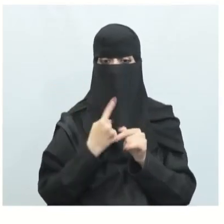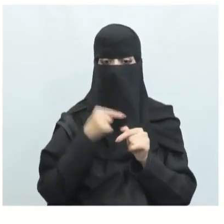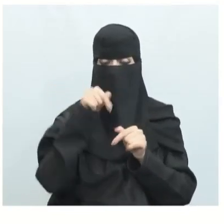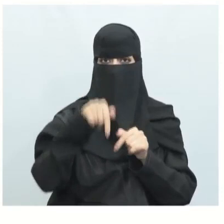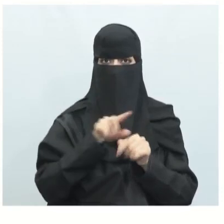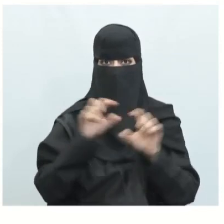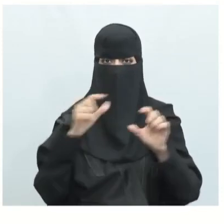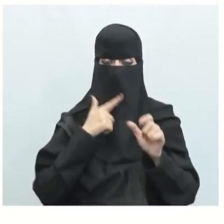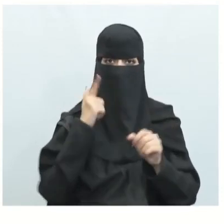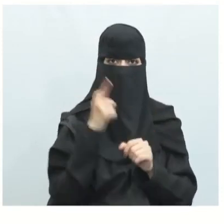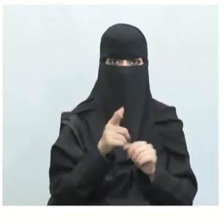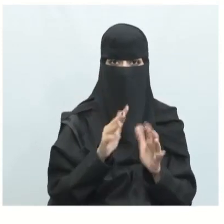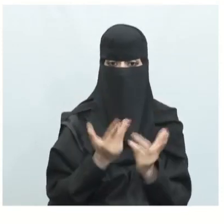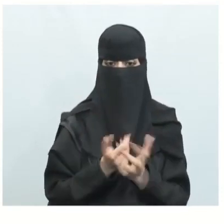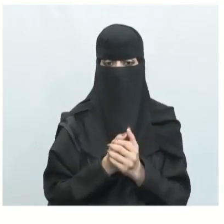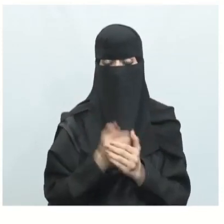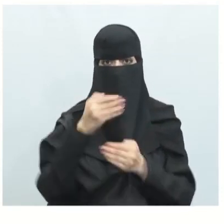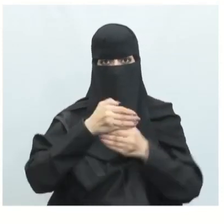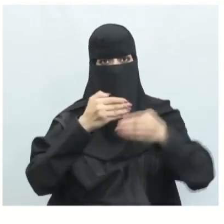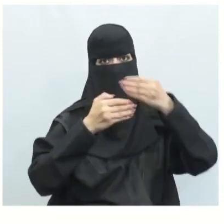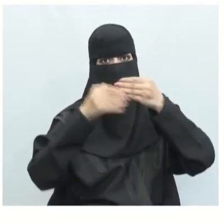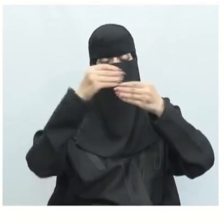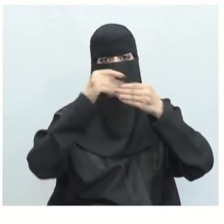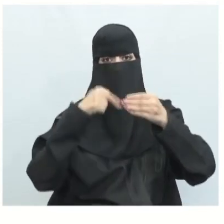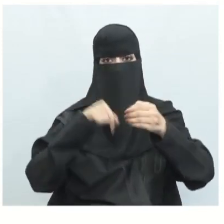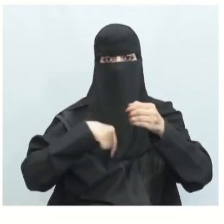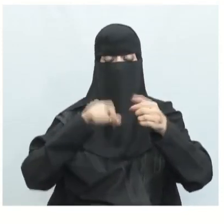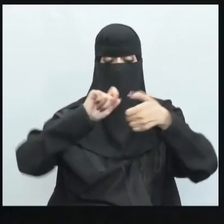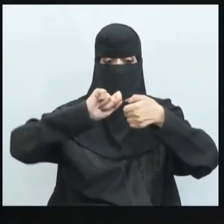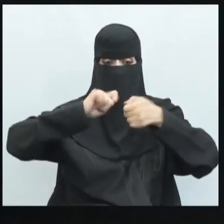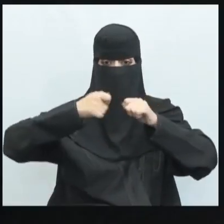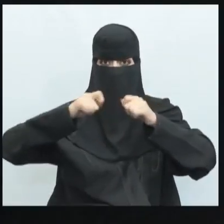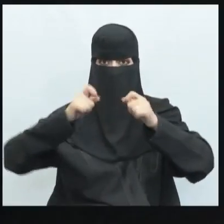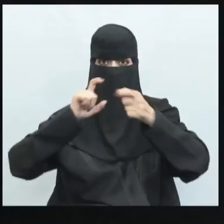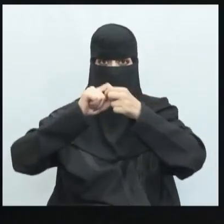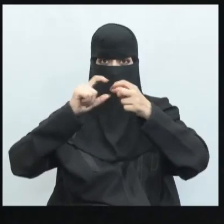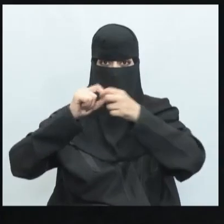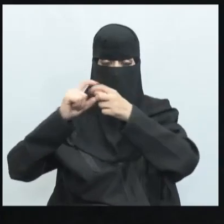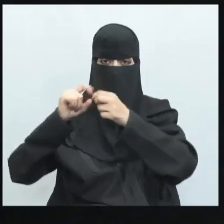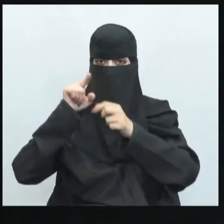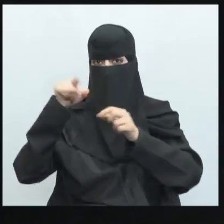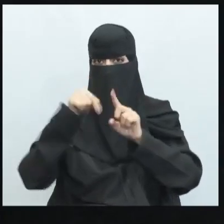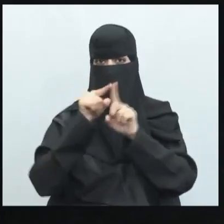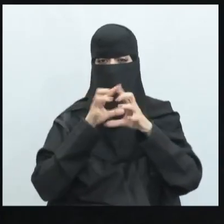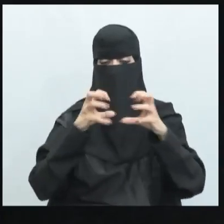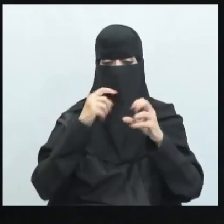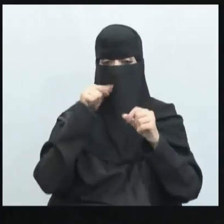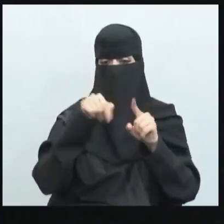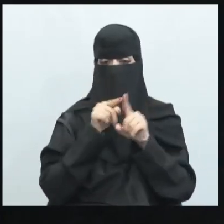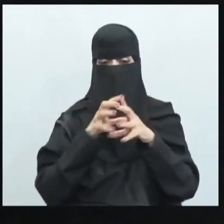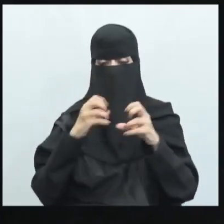الان في هذا الامر انشاء الروابط او تعريف هذه الروابط